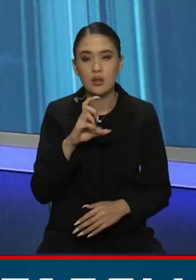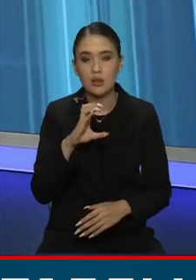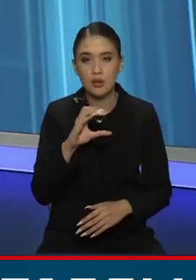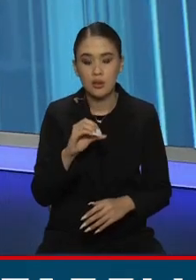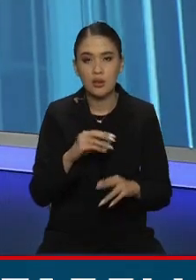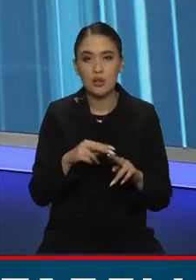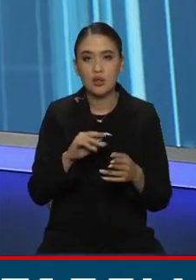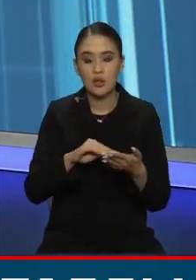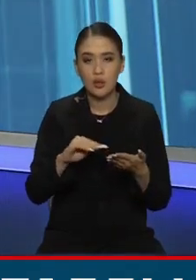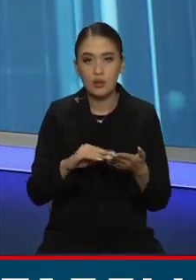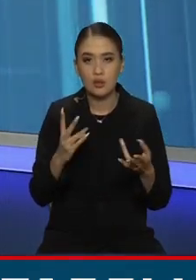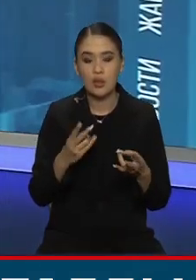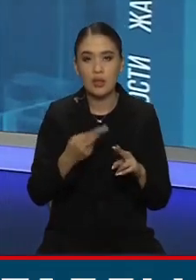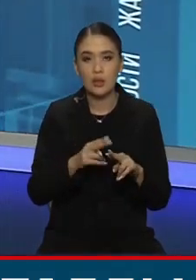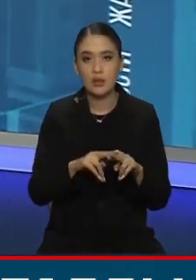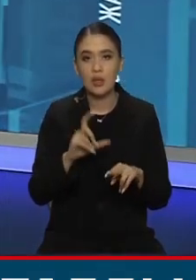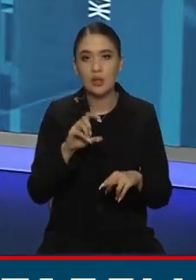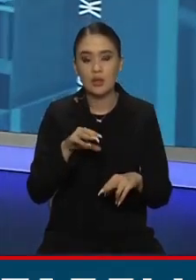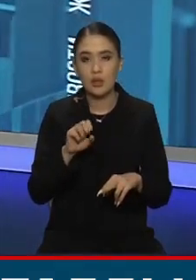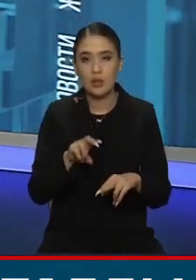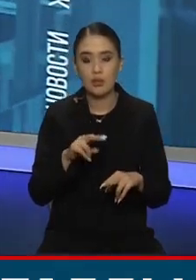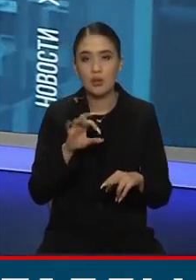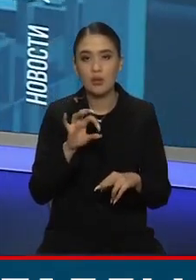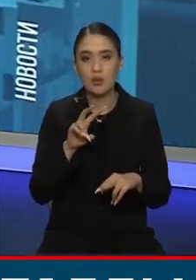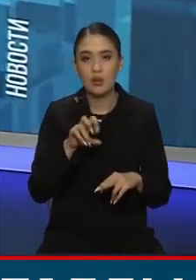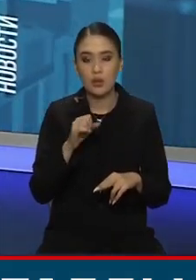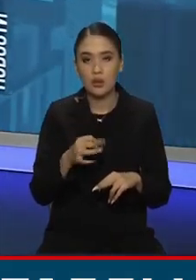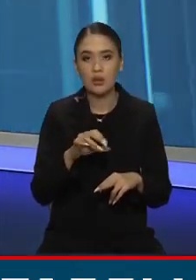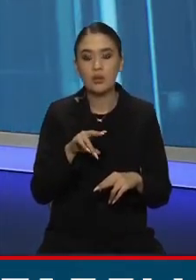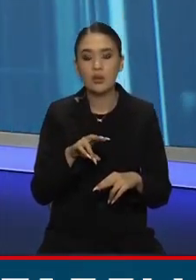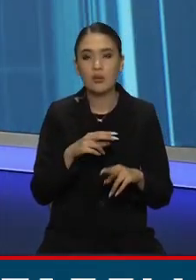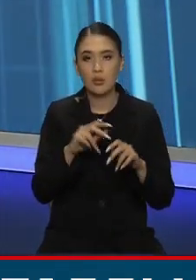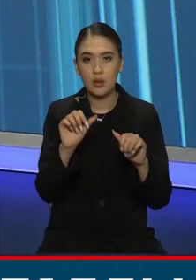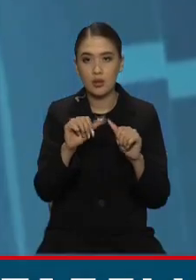керек. Бұл этап онлайн платформада өтеді, онлайн түрде.